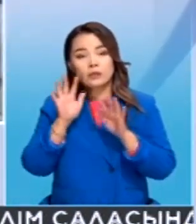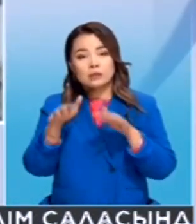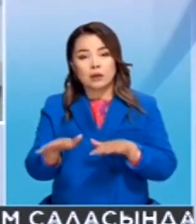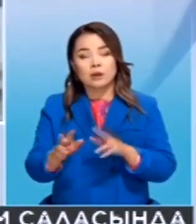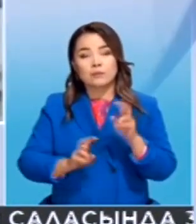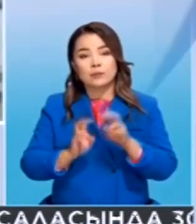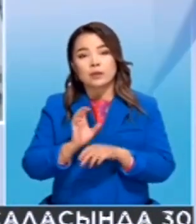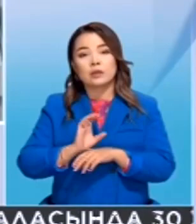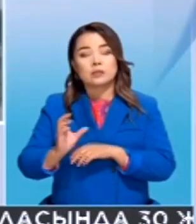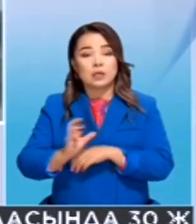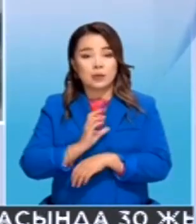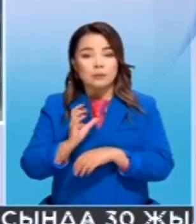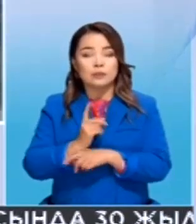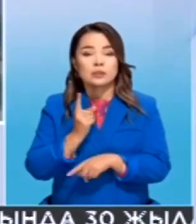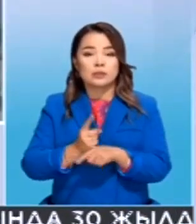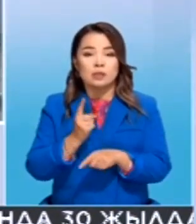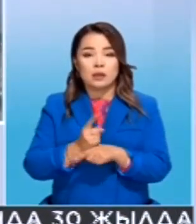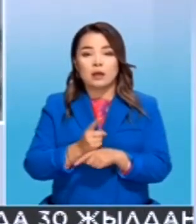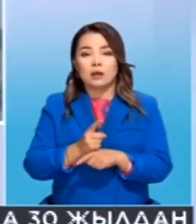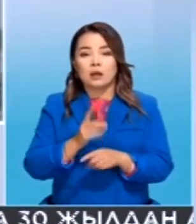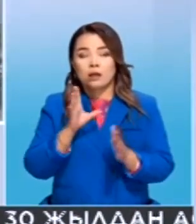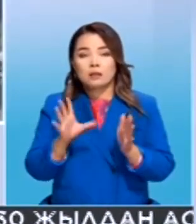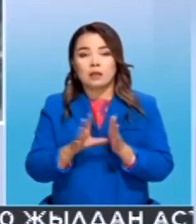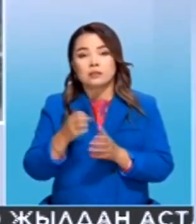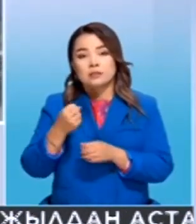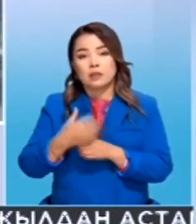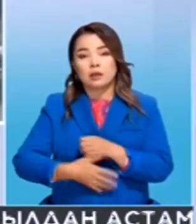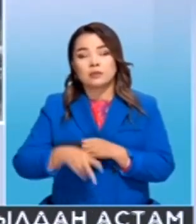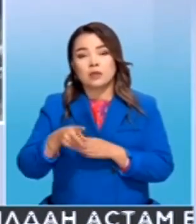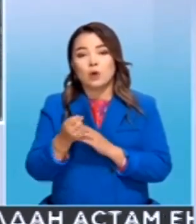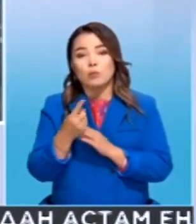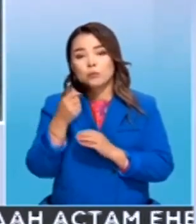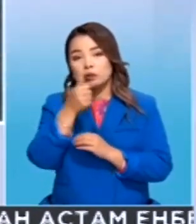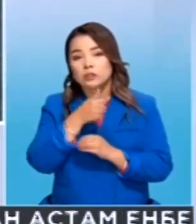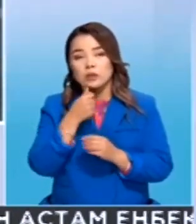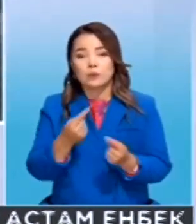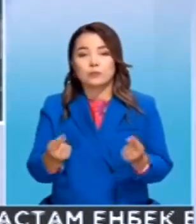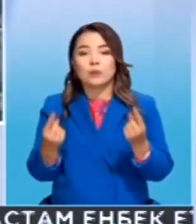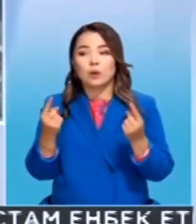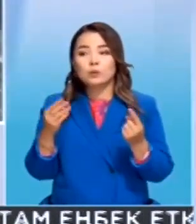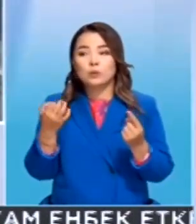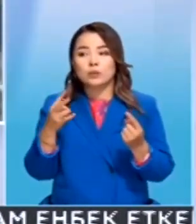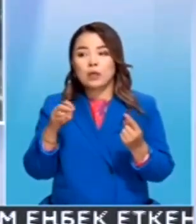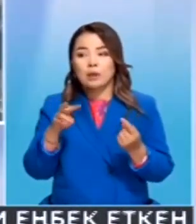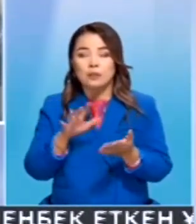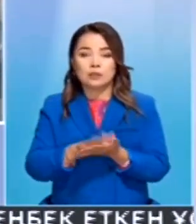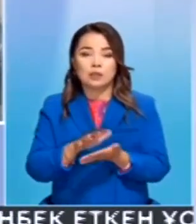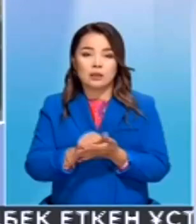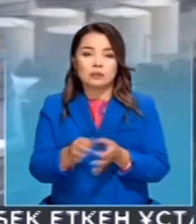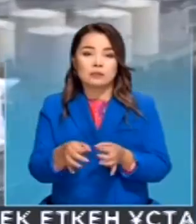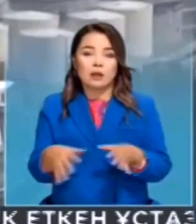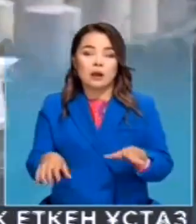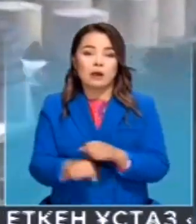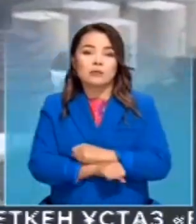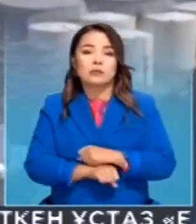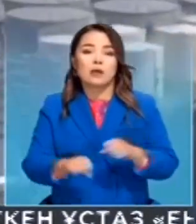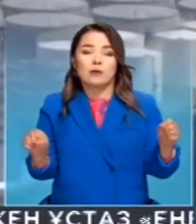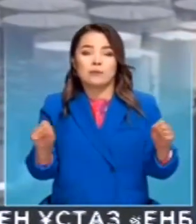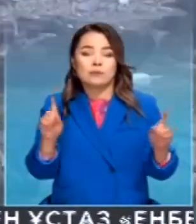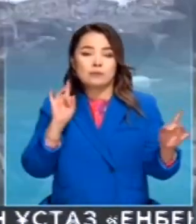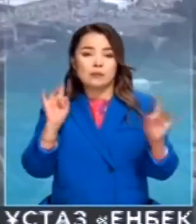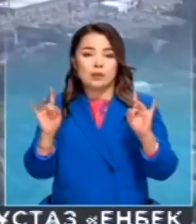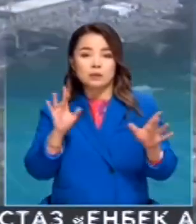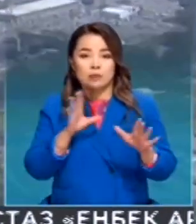өнімдерін импорттауға тыйым салды. Атом электростанциясы 2011 жылы алапат цунамиден кейін ядролық апатқа ұшырады. Содан